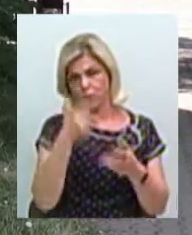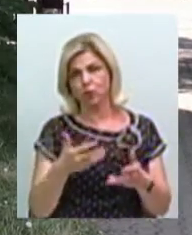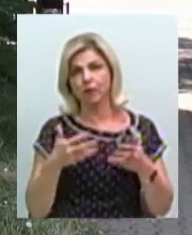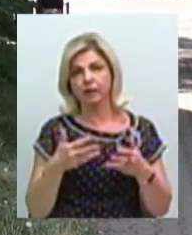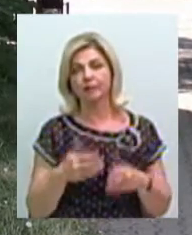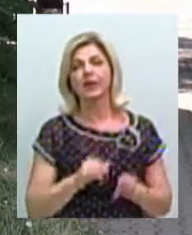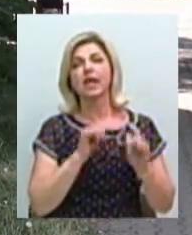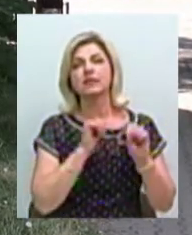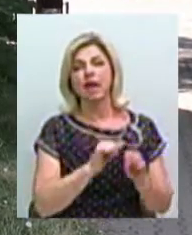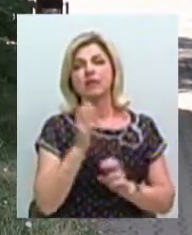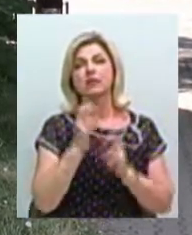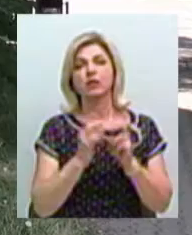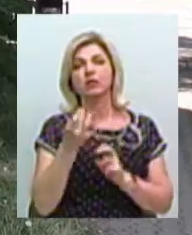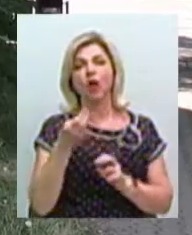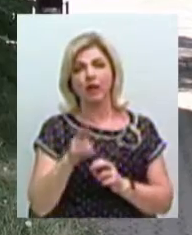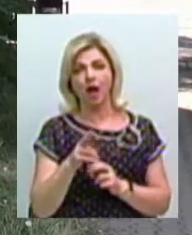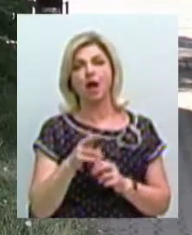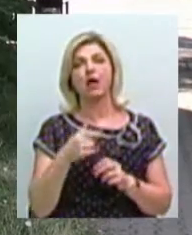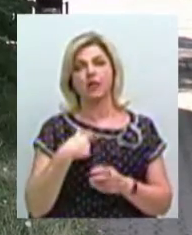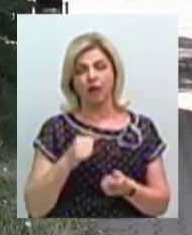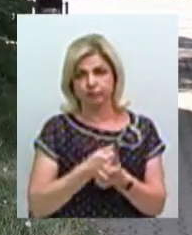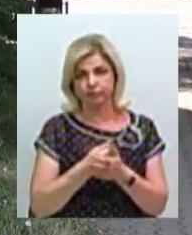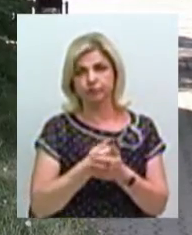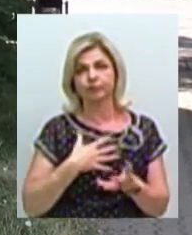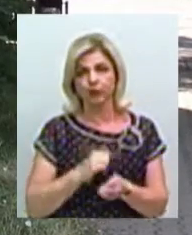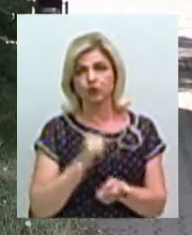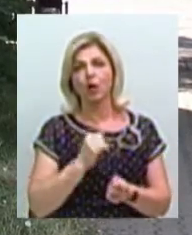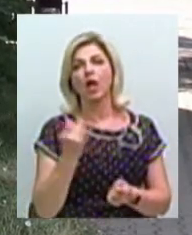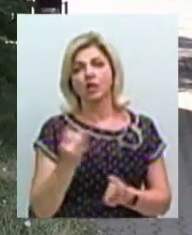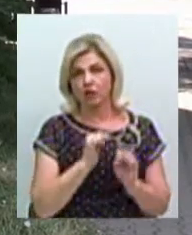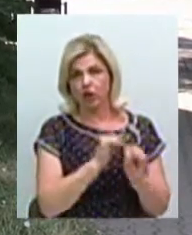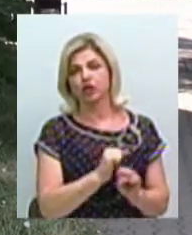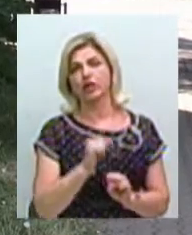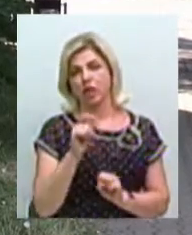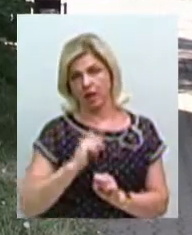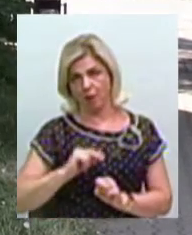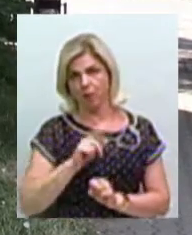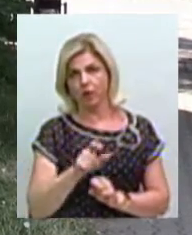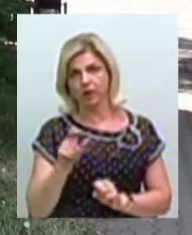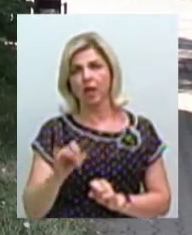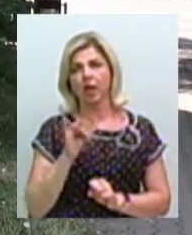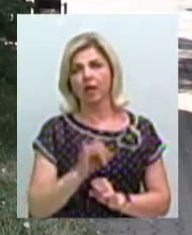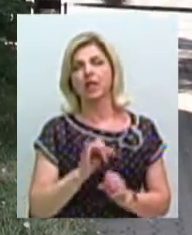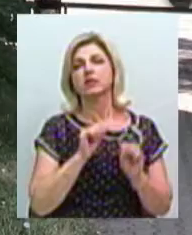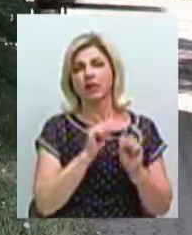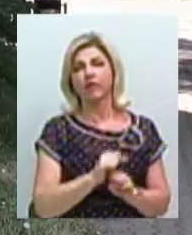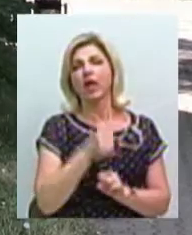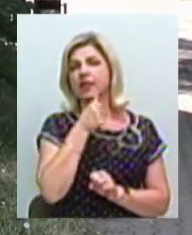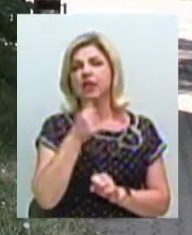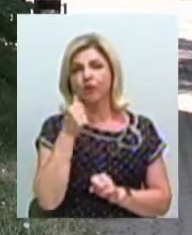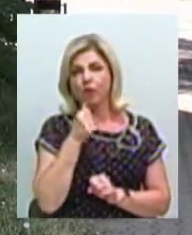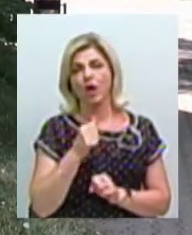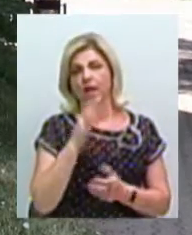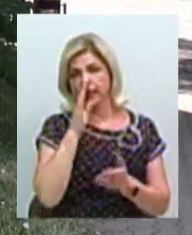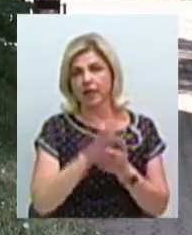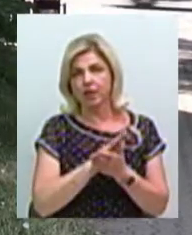Захист «Зорімаш-проєкту». Нам вдалося відстояти інтереси працівників, нам вдалося заблокувати тіньову приватизацію, і нам вдалося, щоб люди,